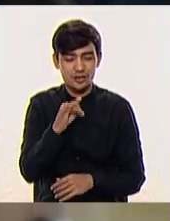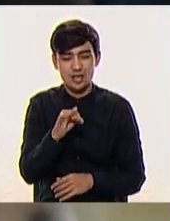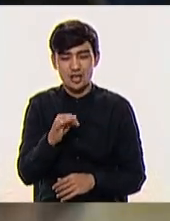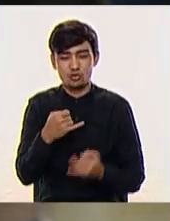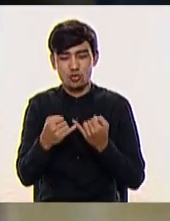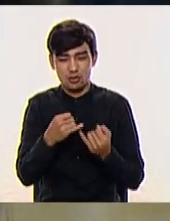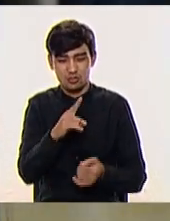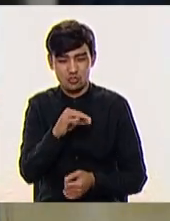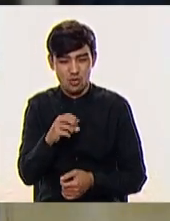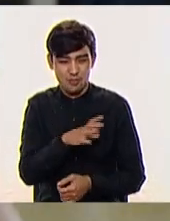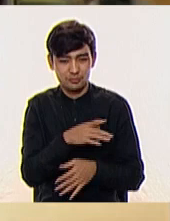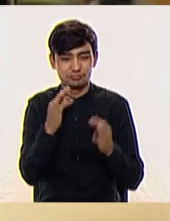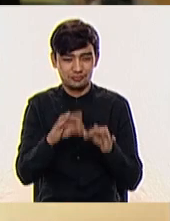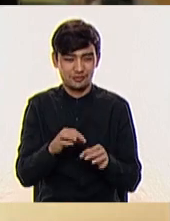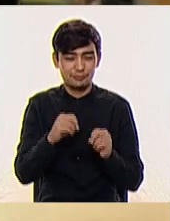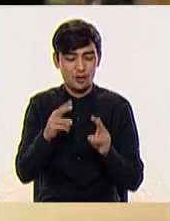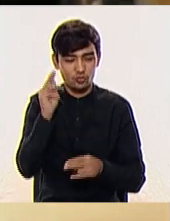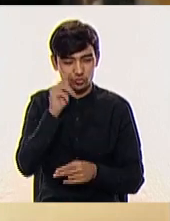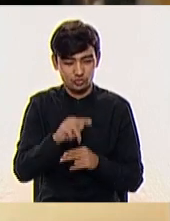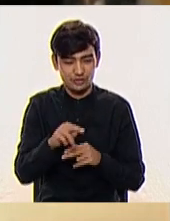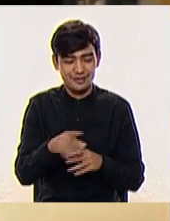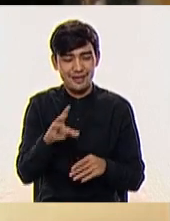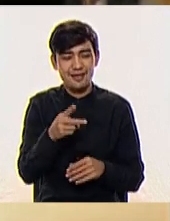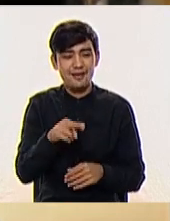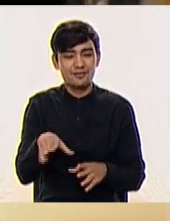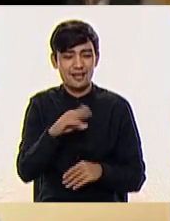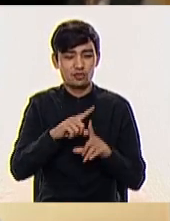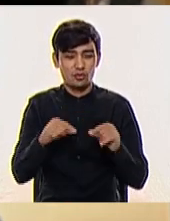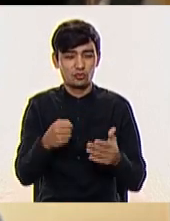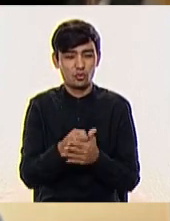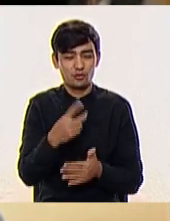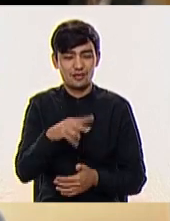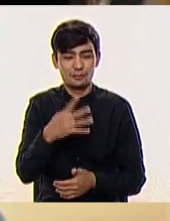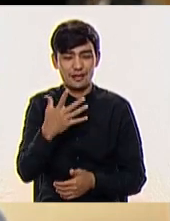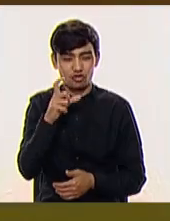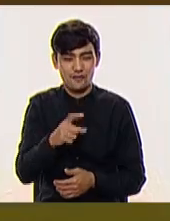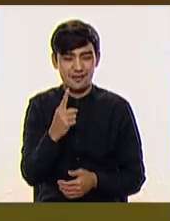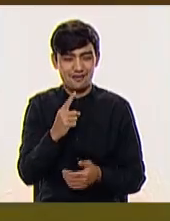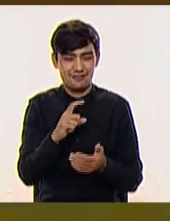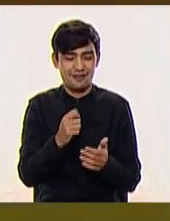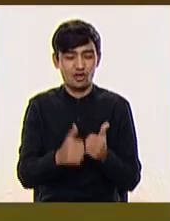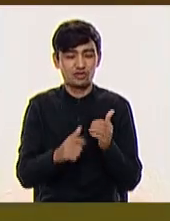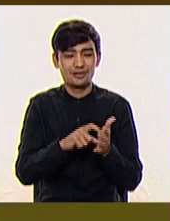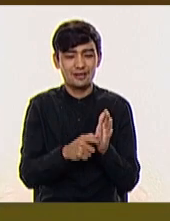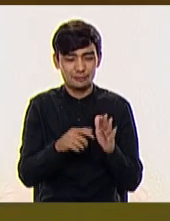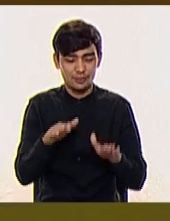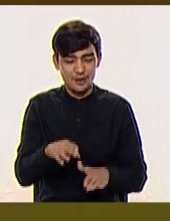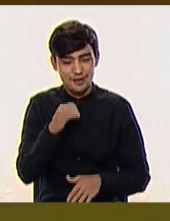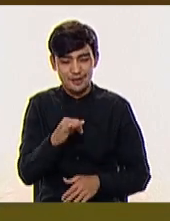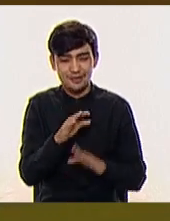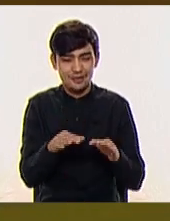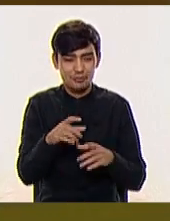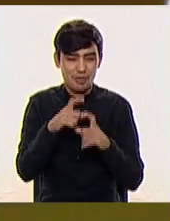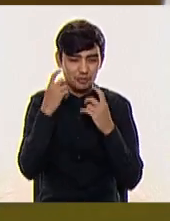зоны допустимо комбинированное обучение для всех школьников до 25 человек в каждом классе. При этом детям можно